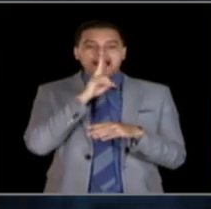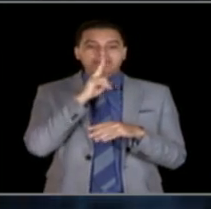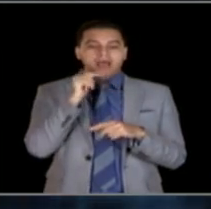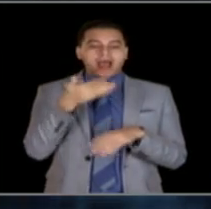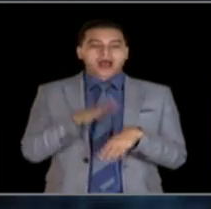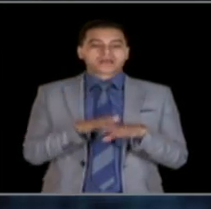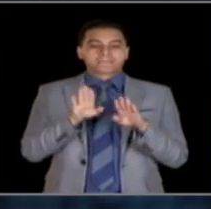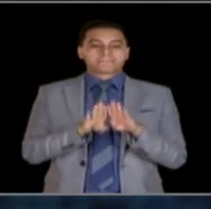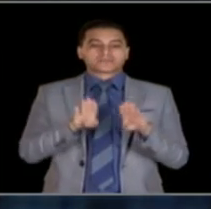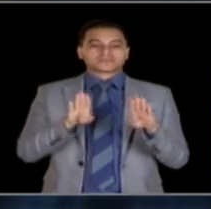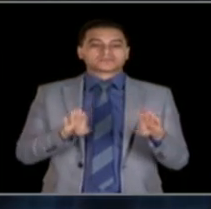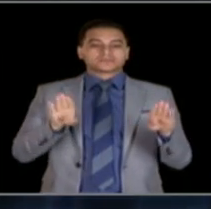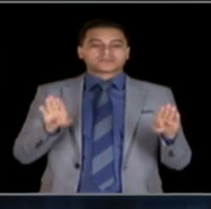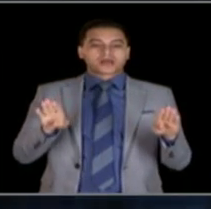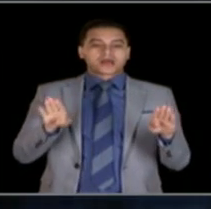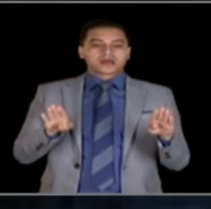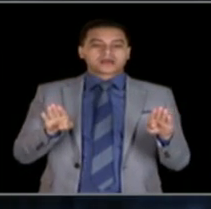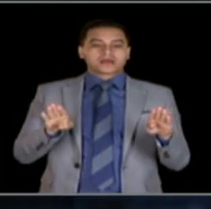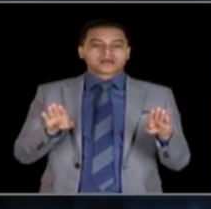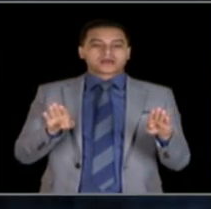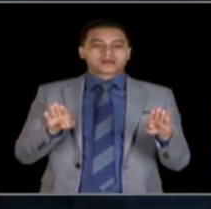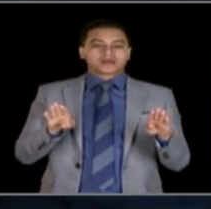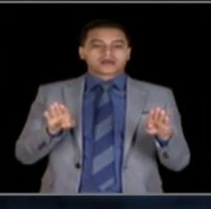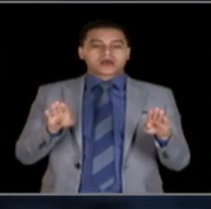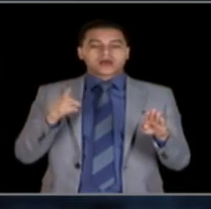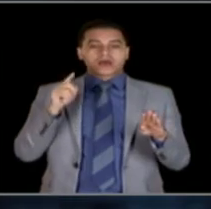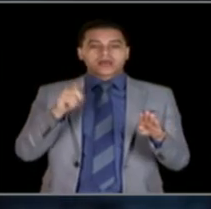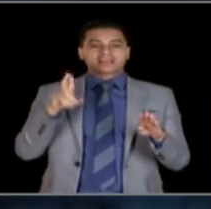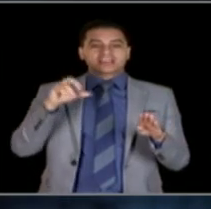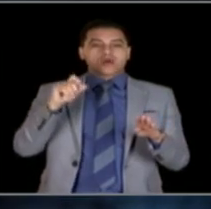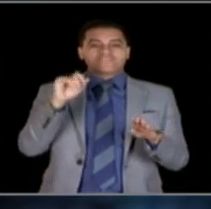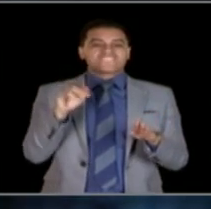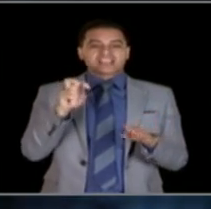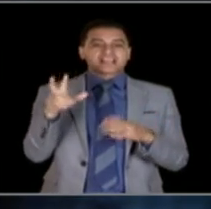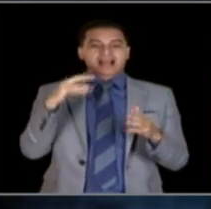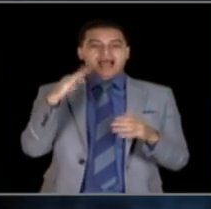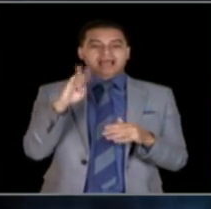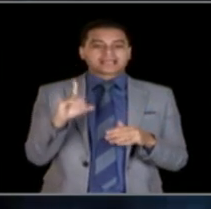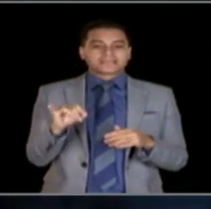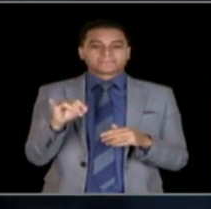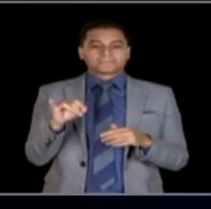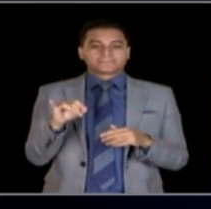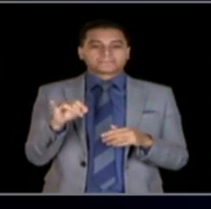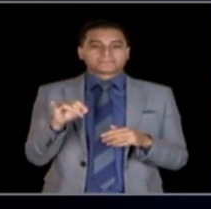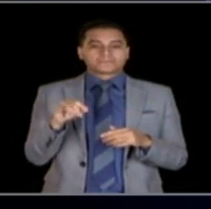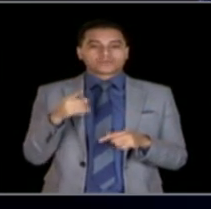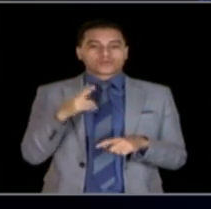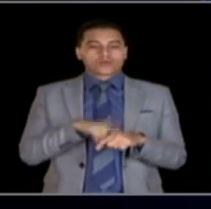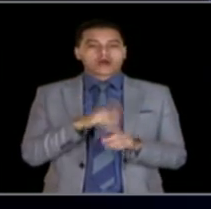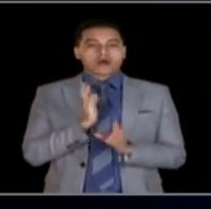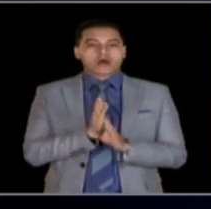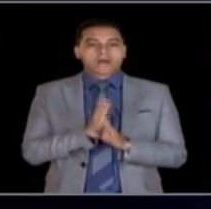عن مسرحية توفيق الحكيم، سيناريو حوار يوسف جوهر، وإخراج